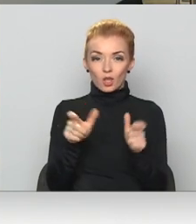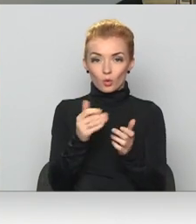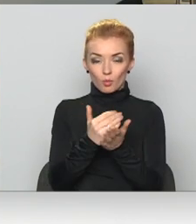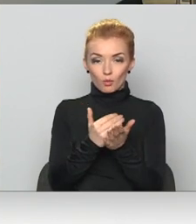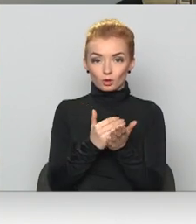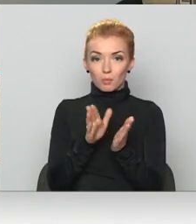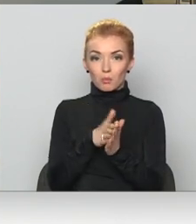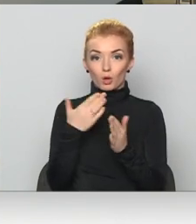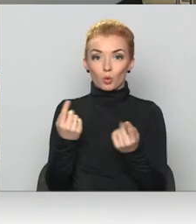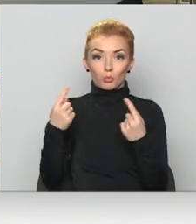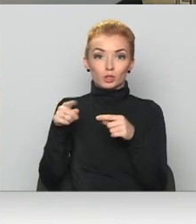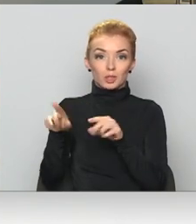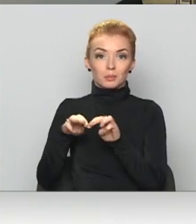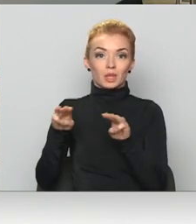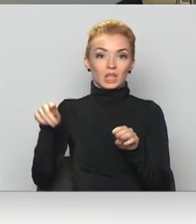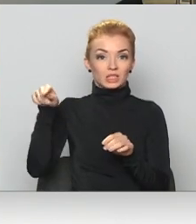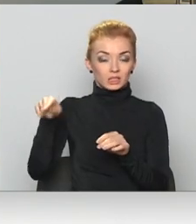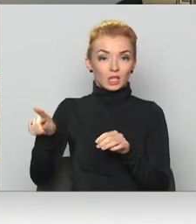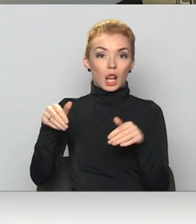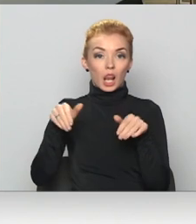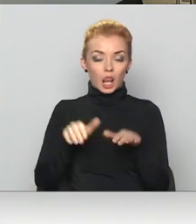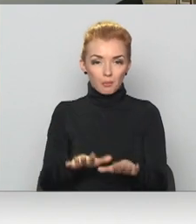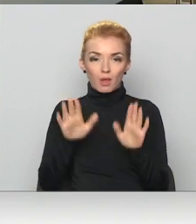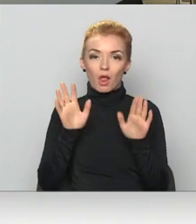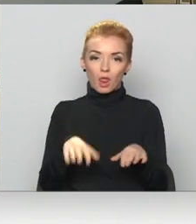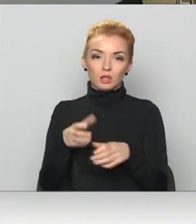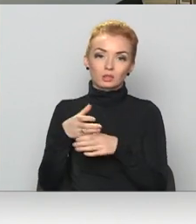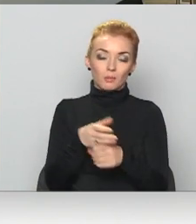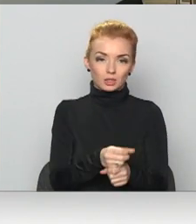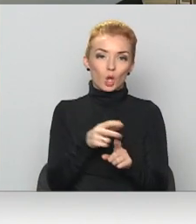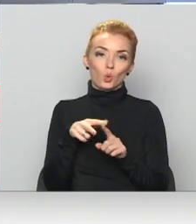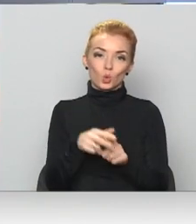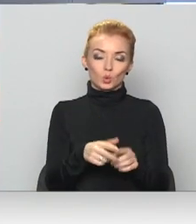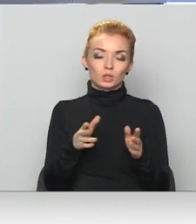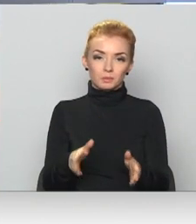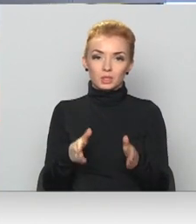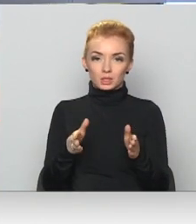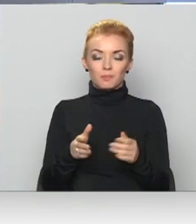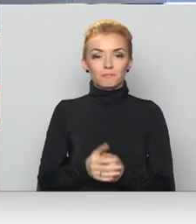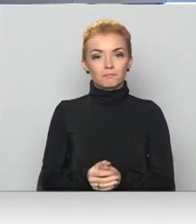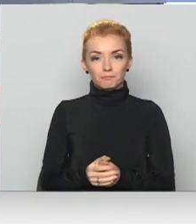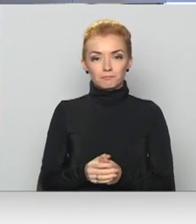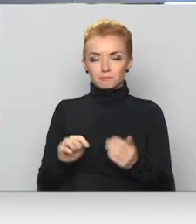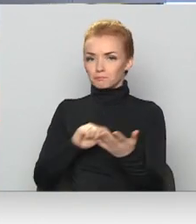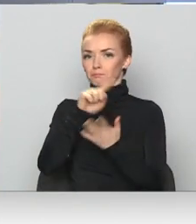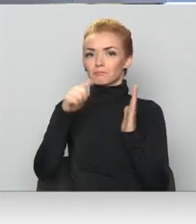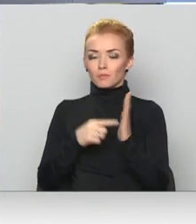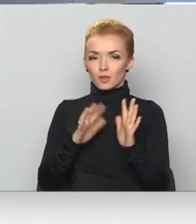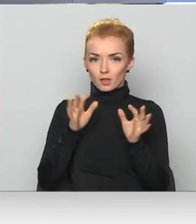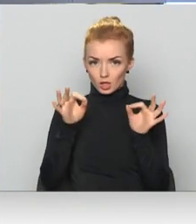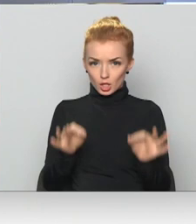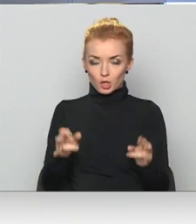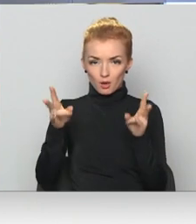šodien ministri lemj, tie ir vērsti, lai šo noslodzi mazinātu. Ilze? Saka Ilja, vai ir taisnība, ka